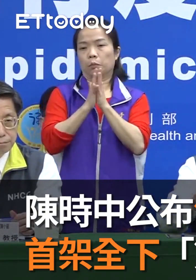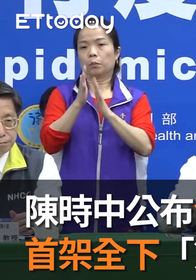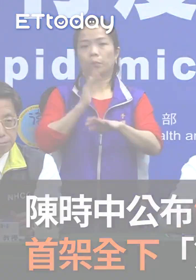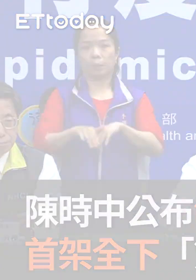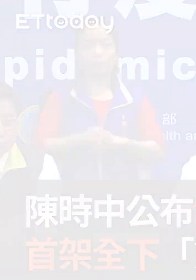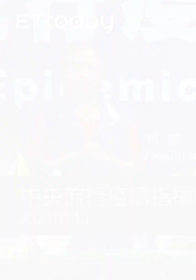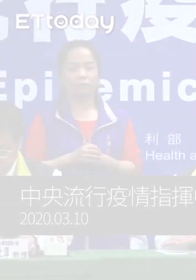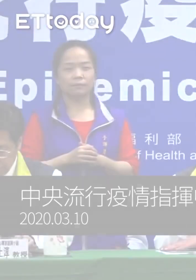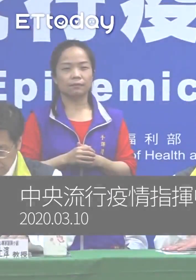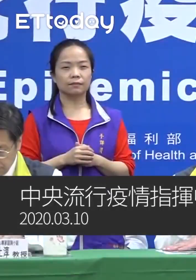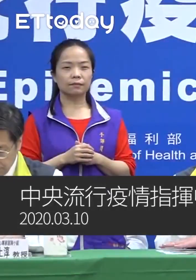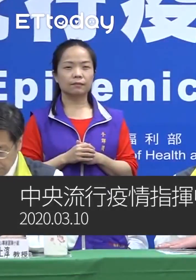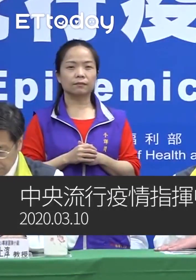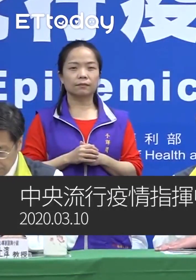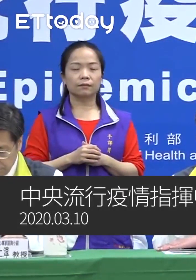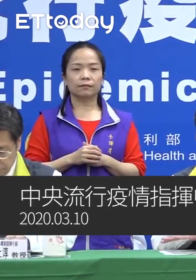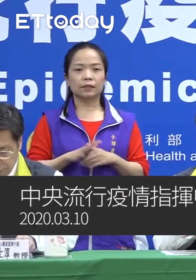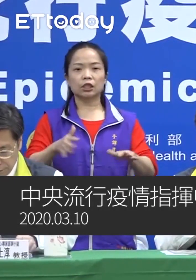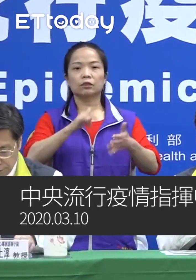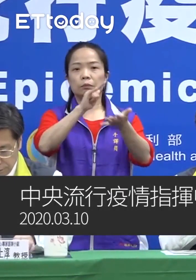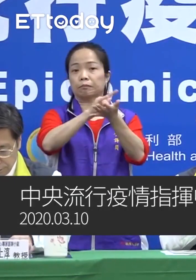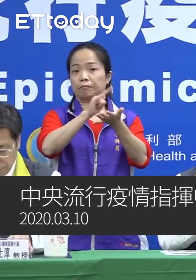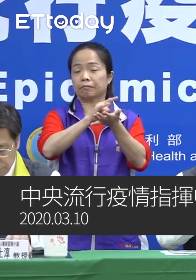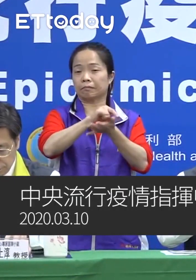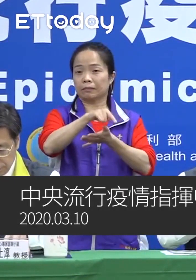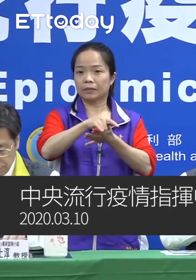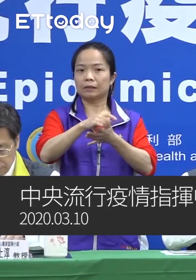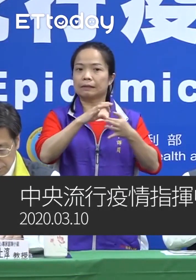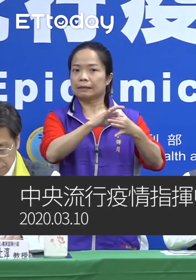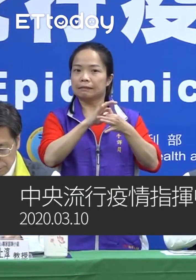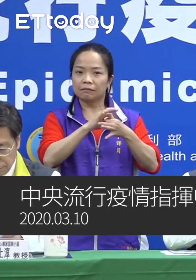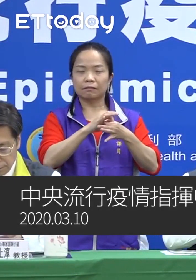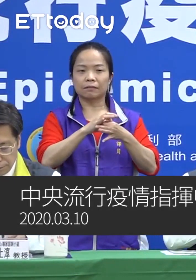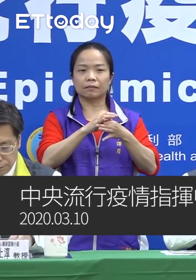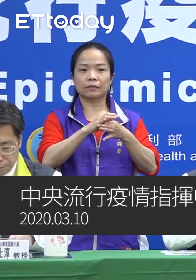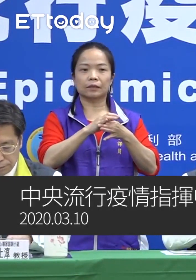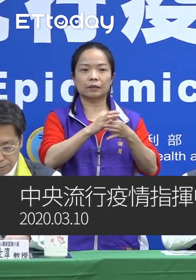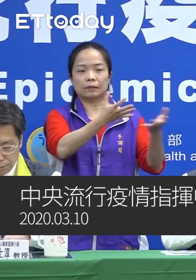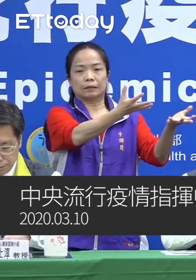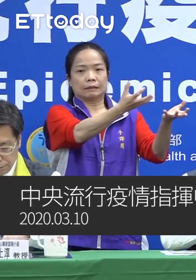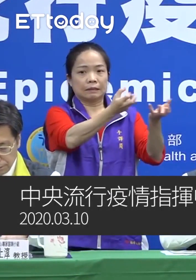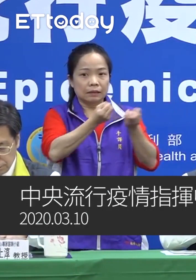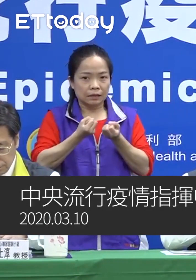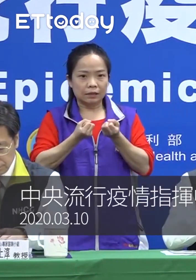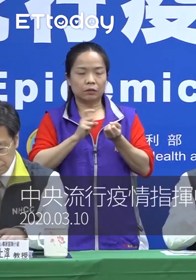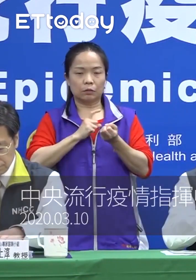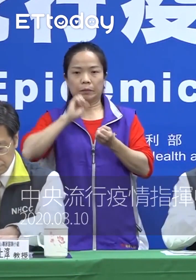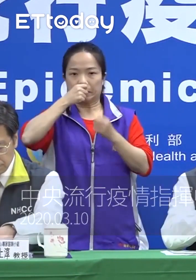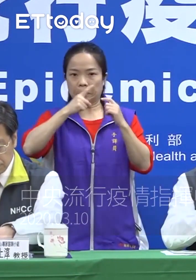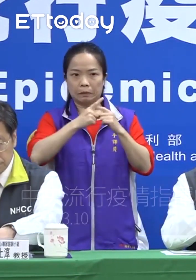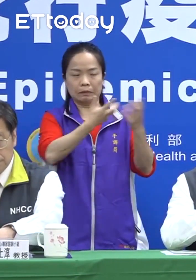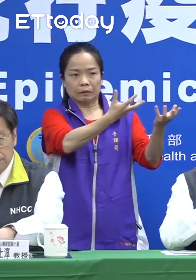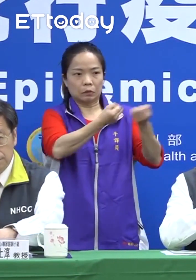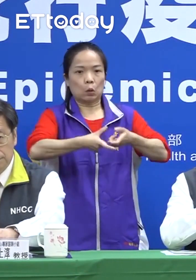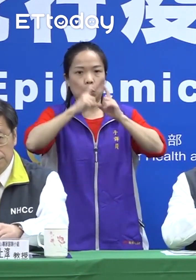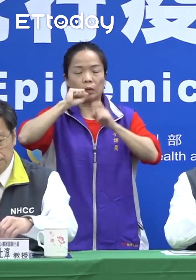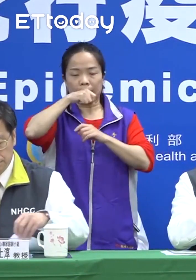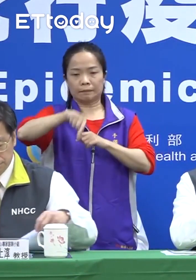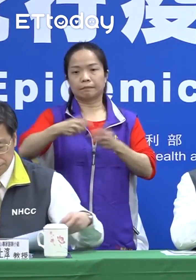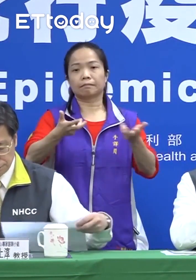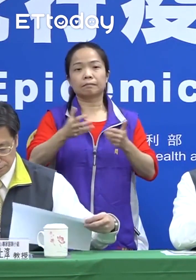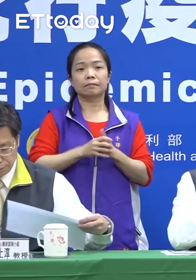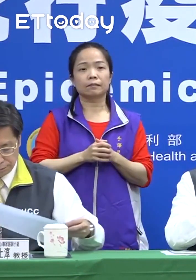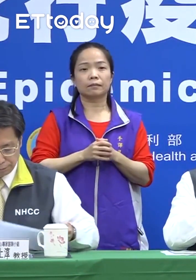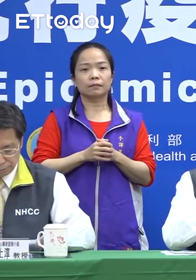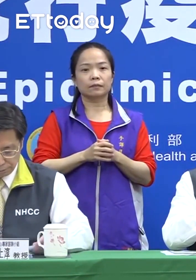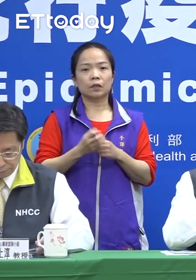排。就是这次武汉，好，相关的哈接访我们的国人这件事情哈，大概